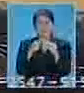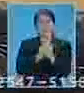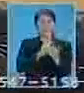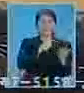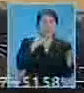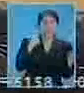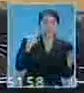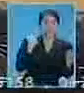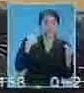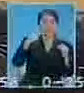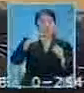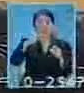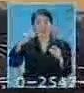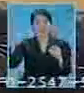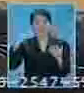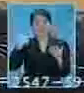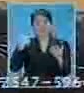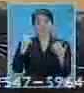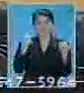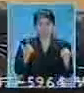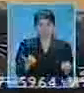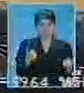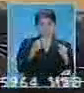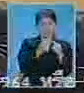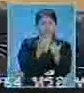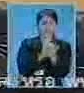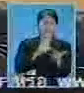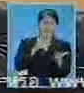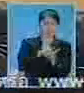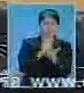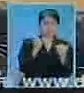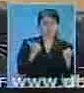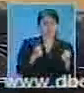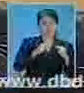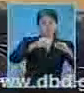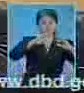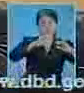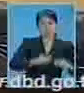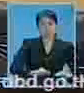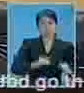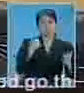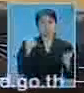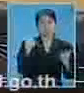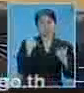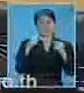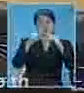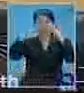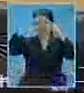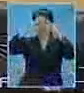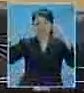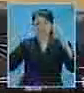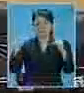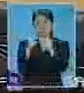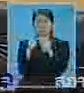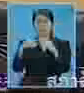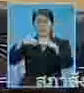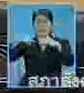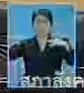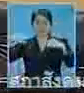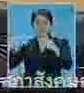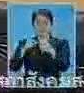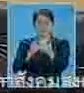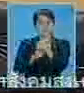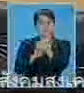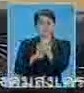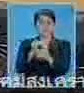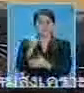ะพัดติดลบและตอนนี้ทุนสำรองระหว่างประเทศเกือบจะไม่เหลือท่านทราบไหมครับว่าเวียดนามที่ท่านชื่นชมเนี่ยอีกไม่นาน